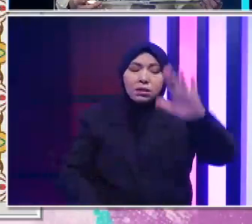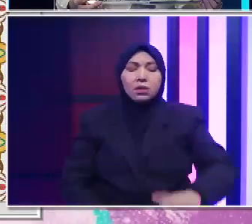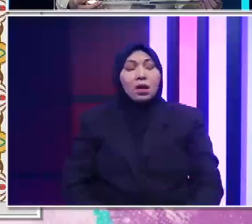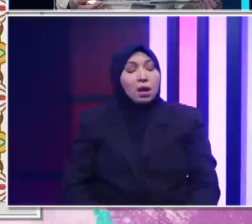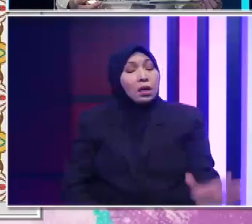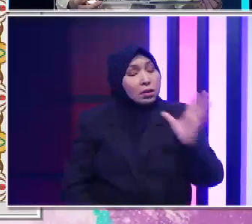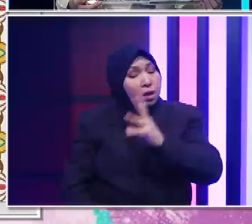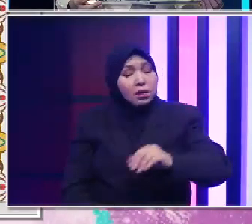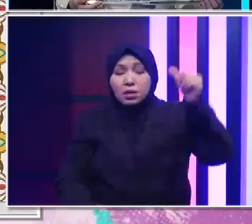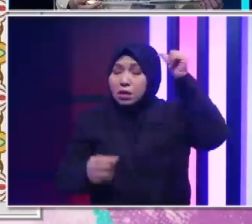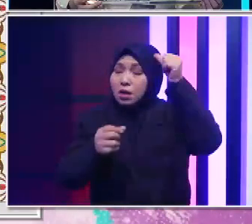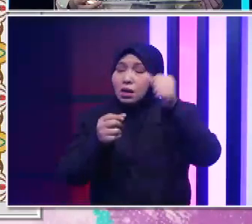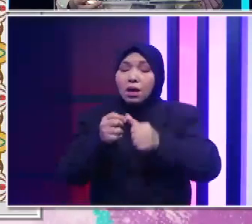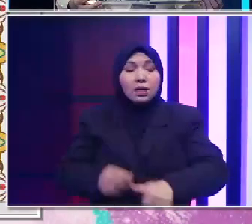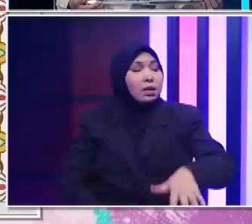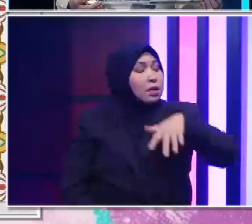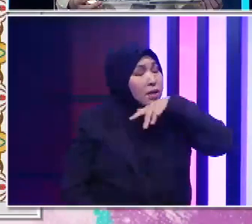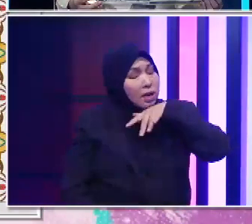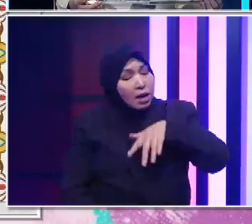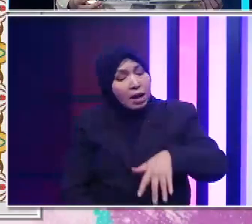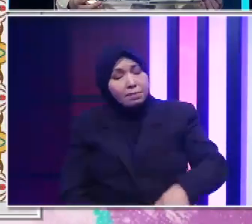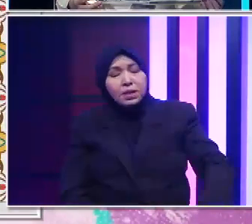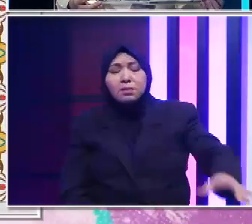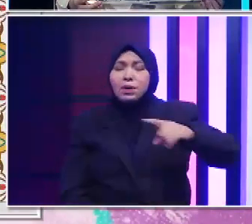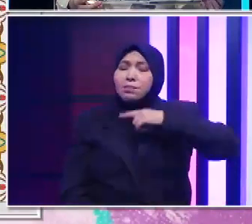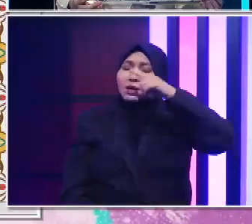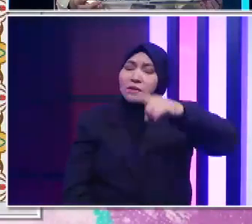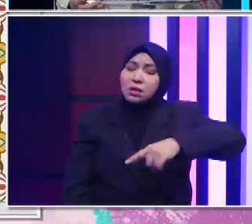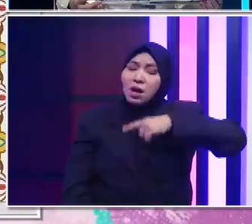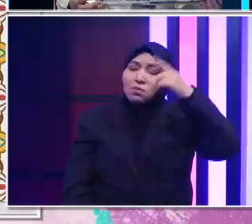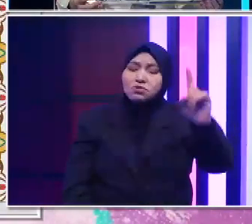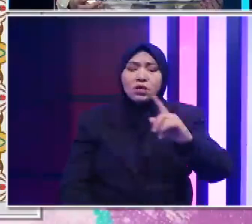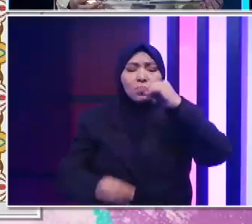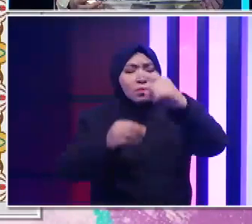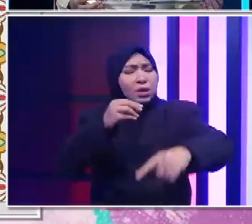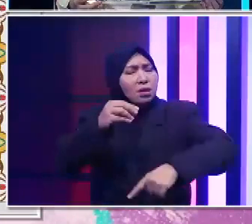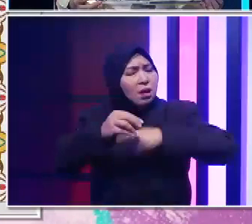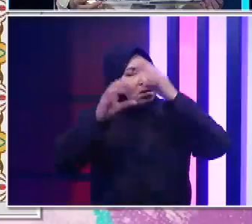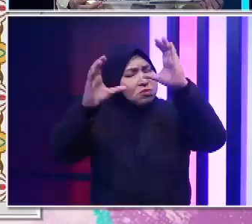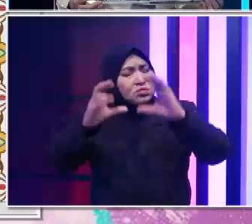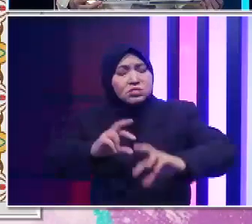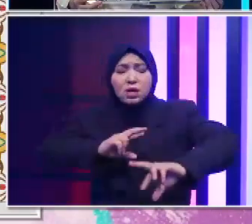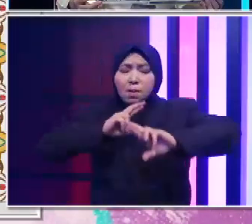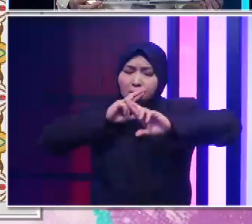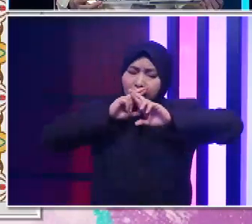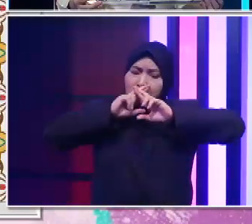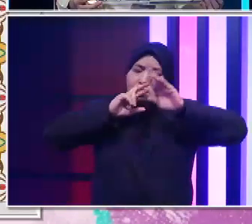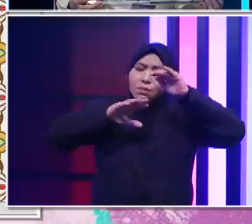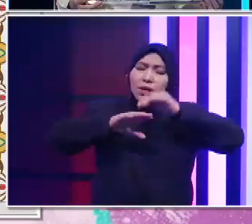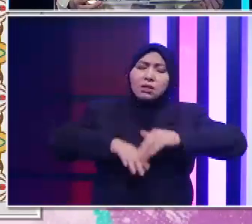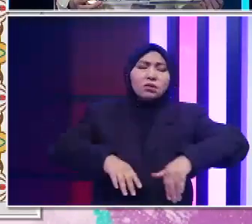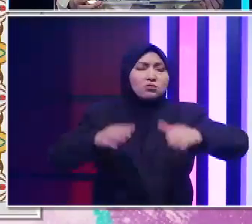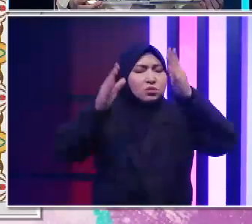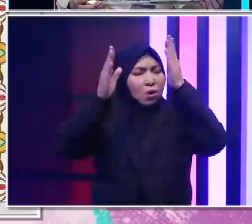I wiil asal wanna be you Ila Badawi azwajihi